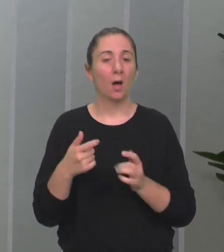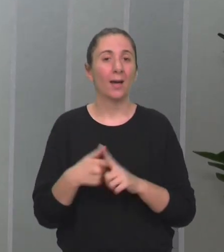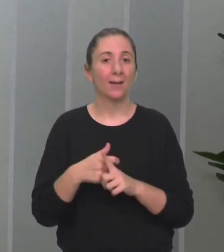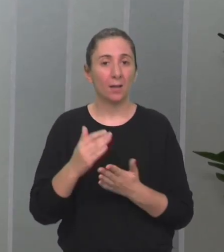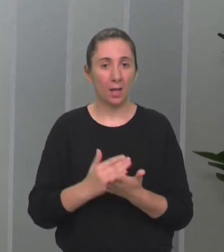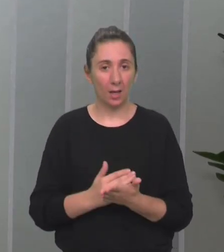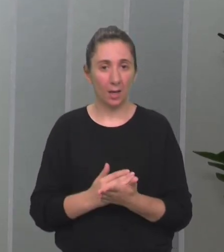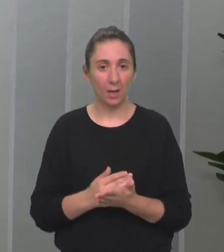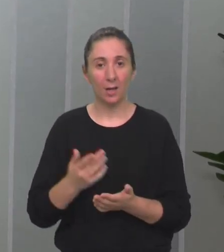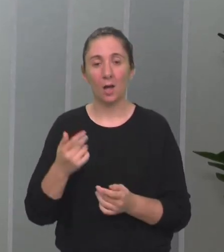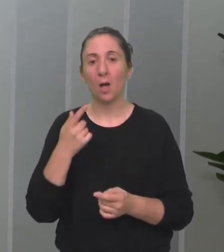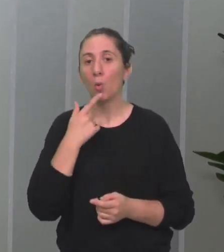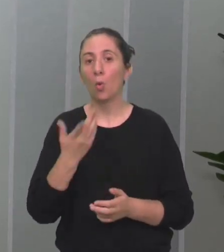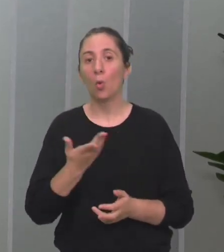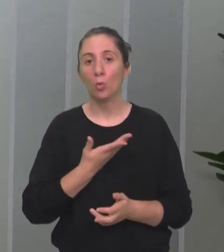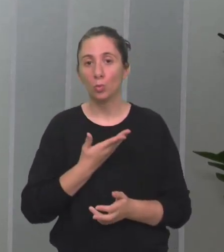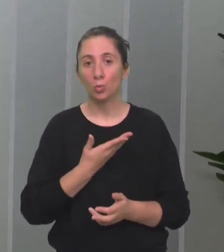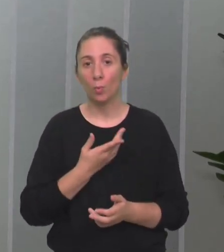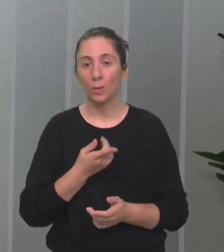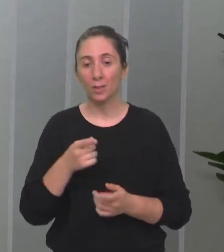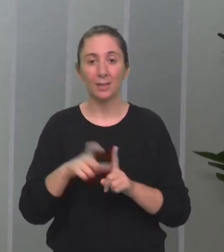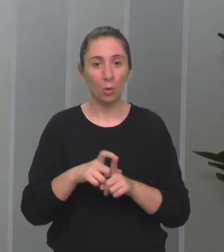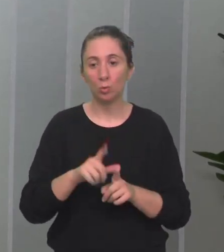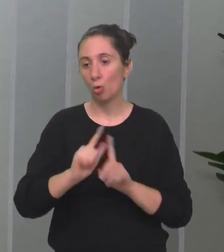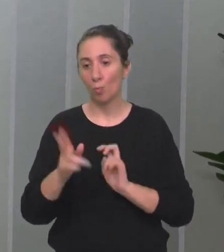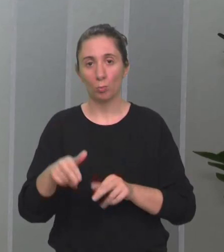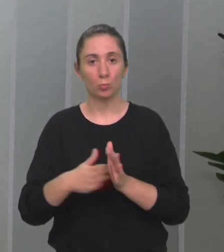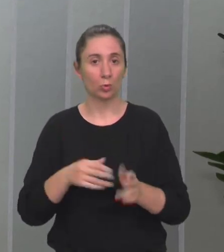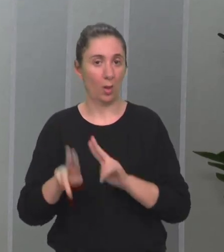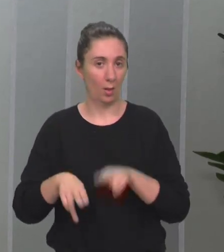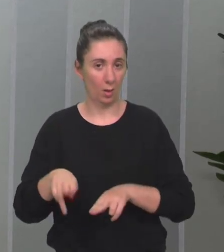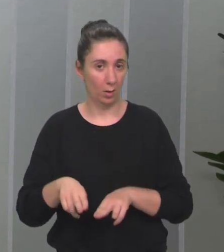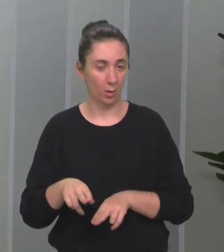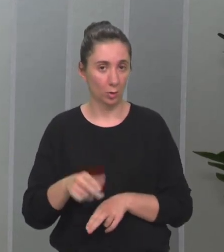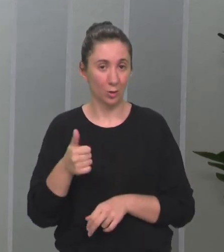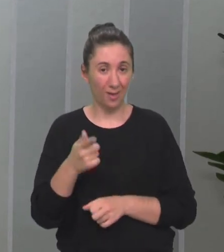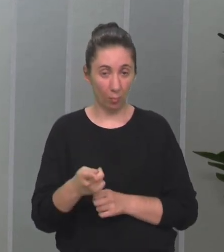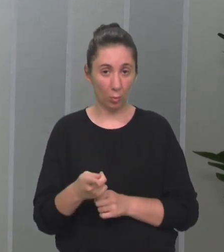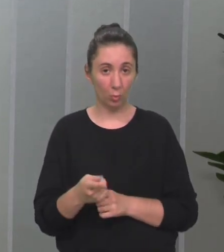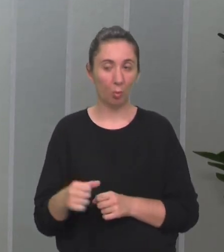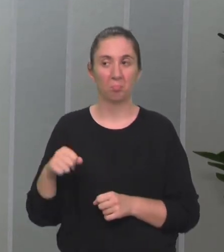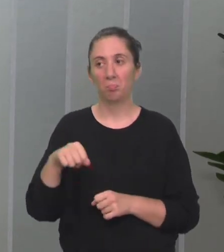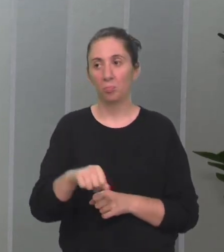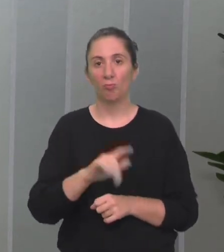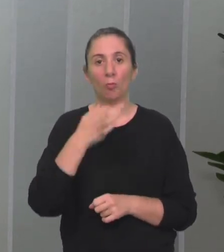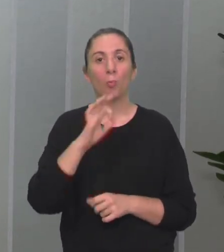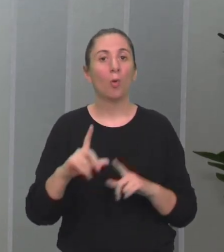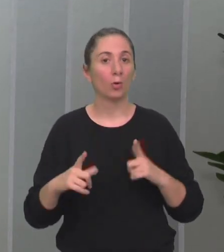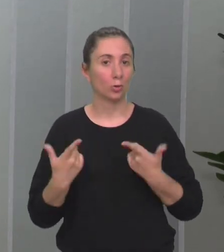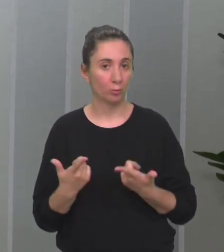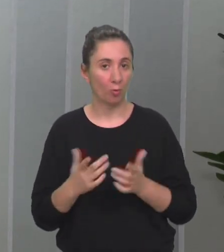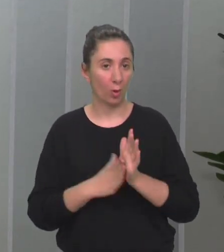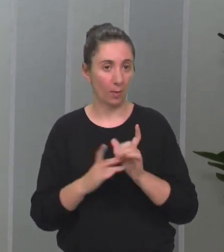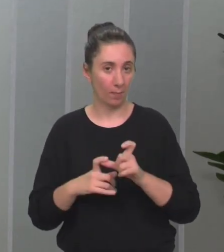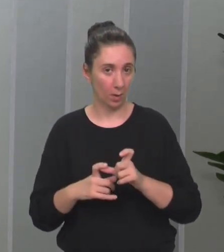da po dobivanju same dijagnoze možemo početi s liječenjem. Sama ta činjenica dovodi do boljeg života